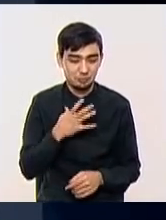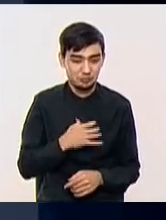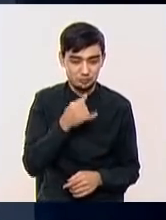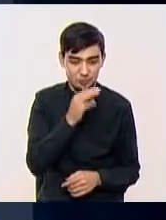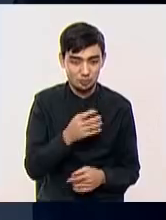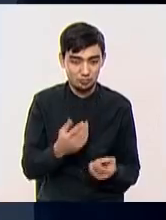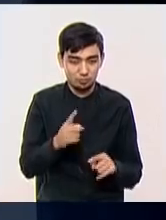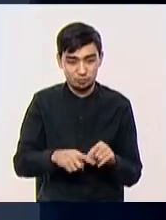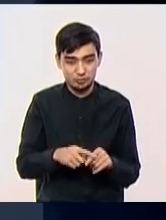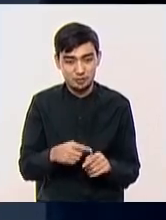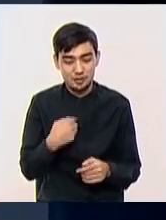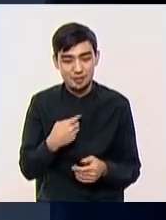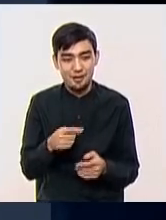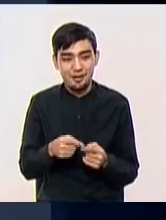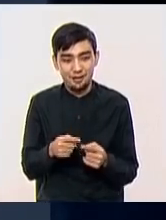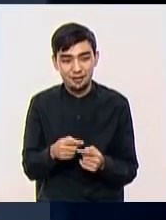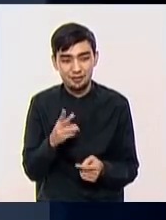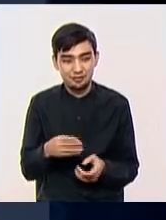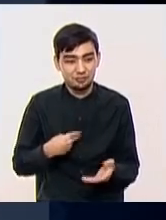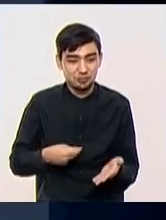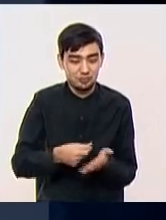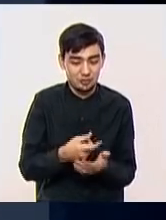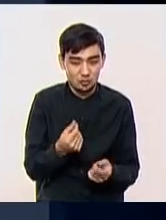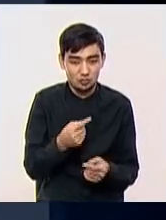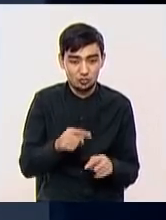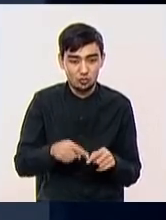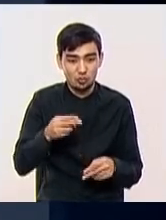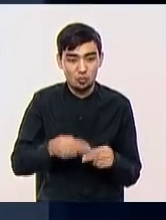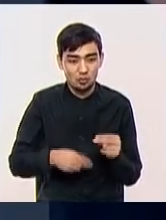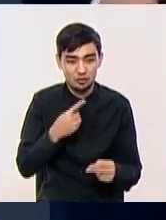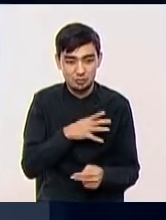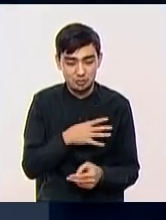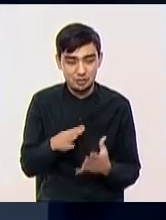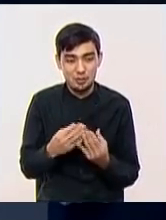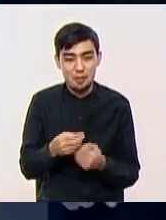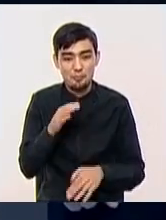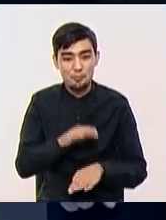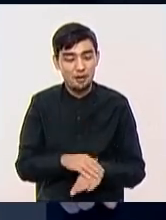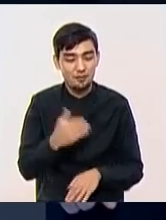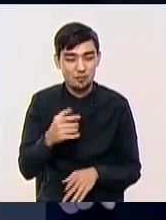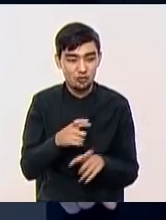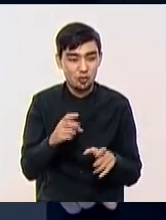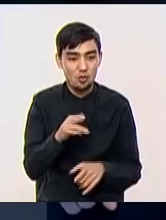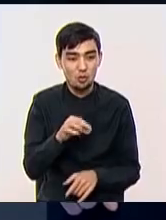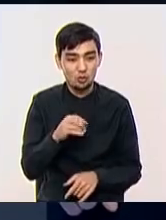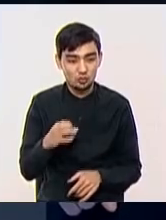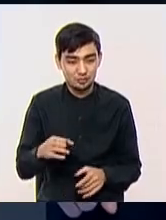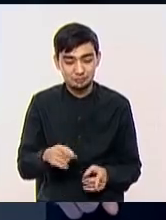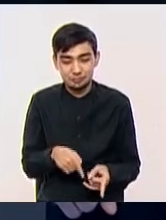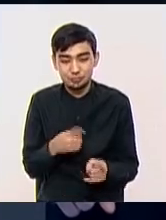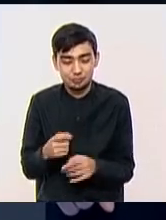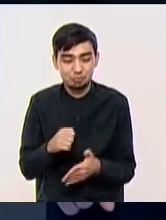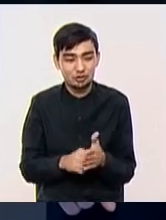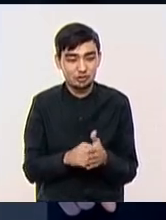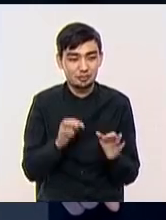тезірек өткізбесе жалғалып отырған пәтерге төлейтін ақшамыз да таусылды, дейді. Ал отбасы банк мамандары конкурстың кейінге шегерілуінің